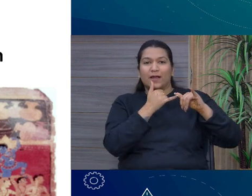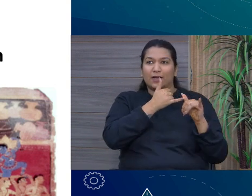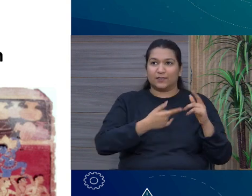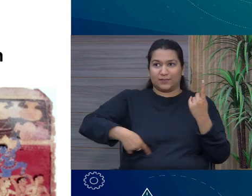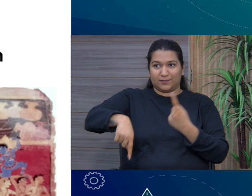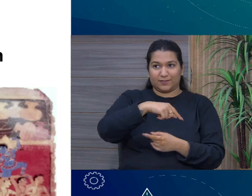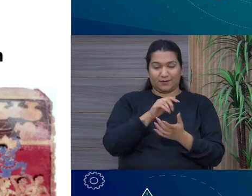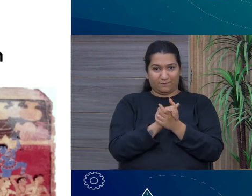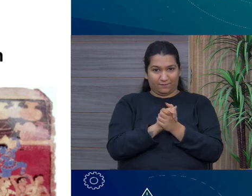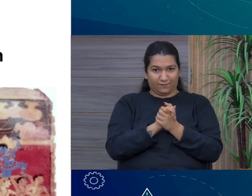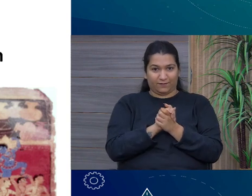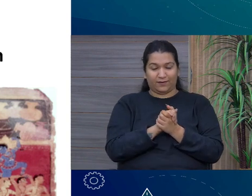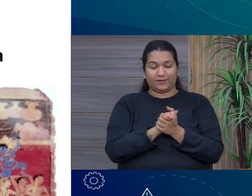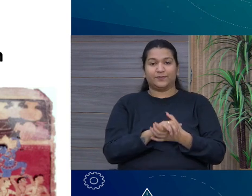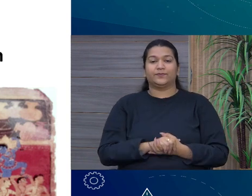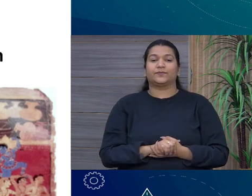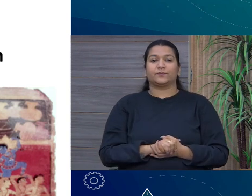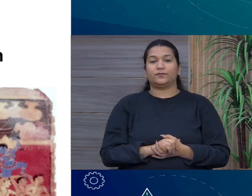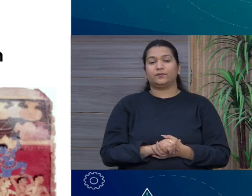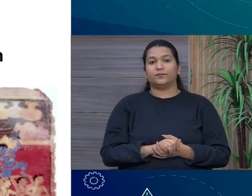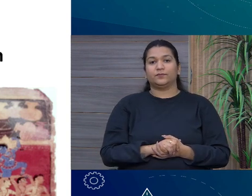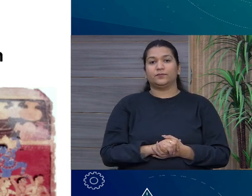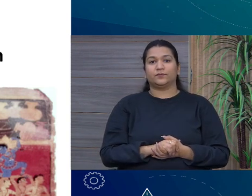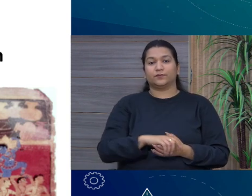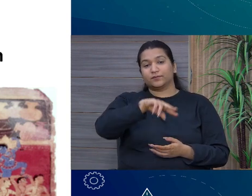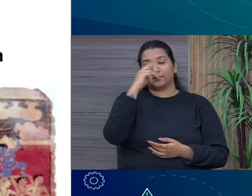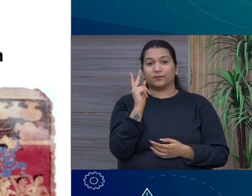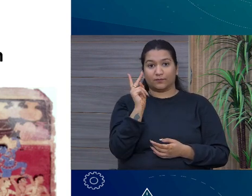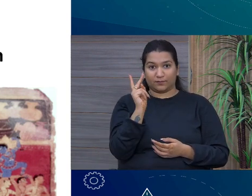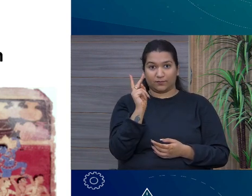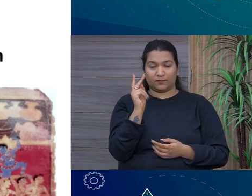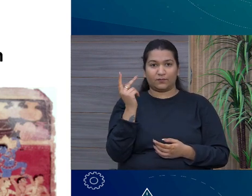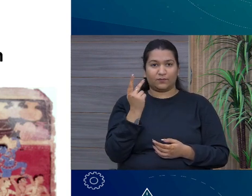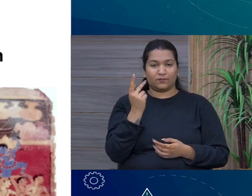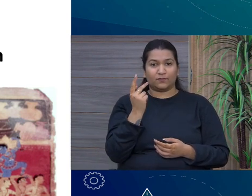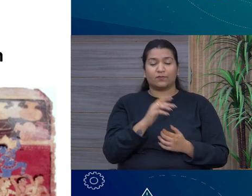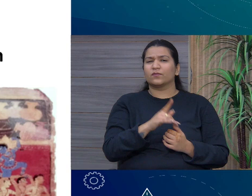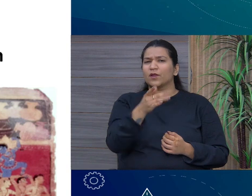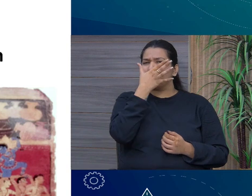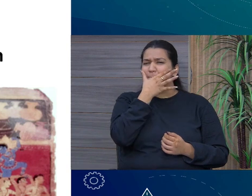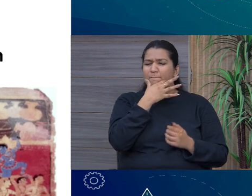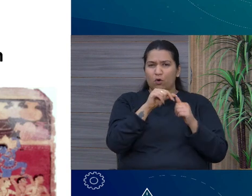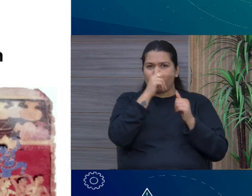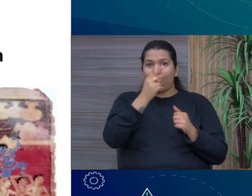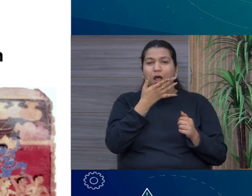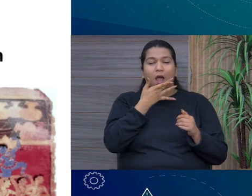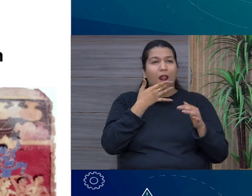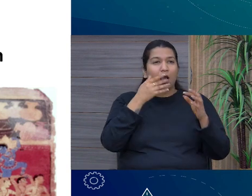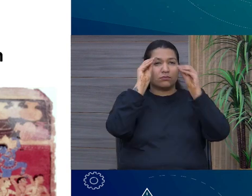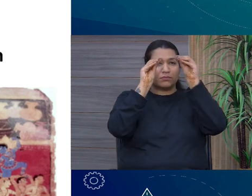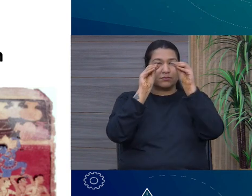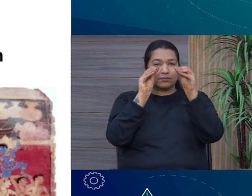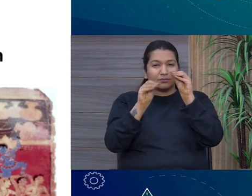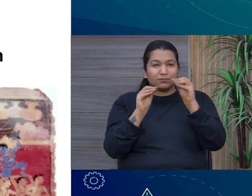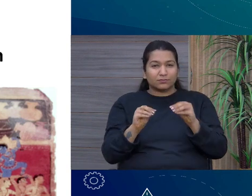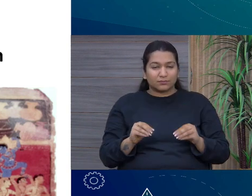में, बाल सखा। और सर यहाँ पर आप देख सकते हैं कि किस तरह से ब्यूटीफुली आर्टिस्ट ने हर एक डोमेन को टच किया